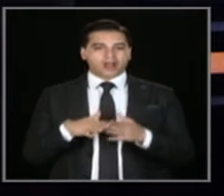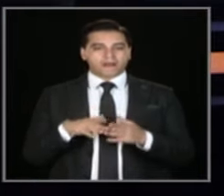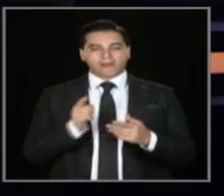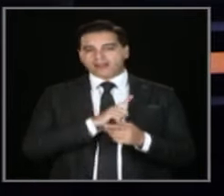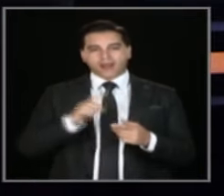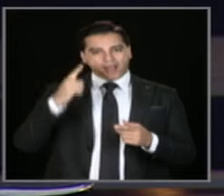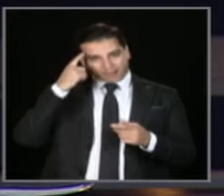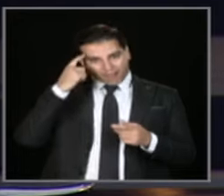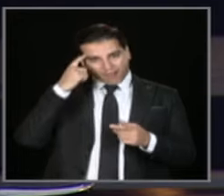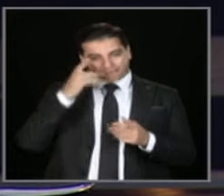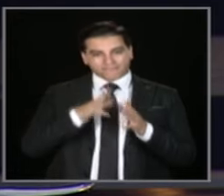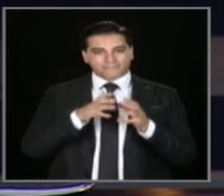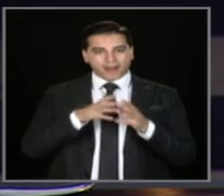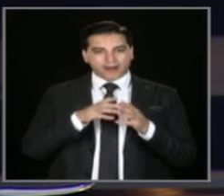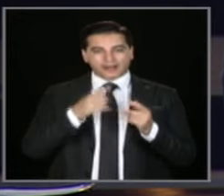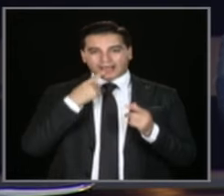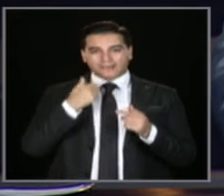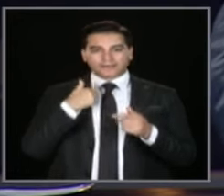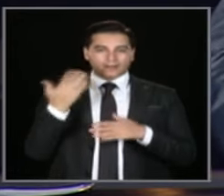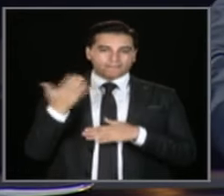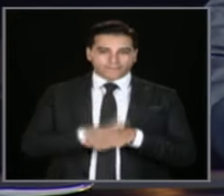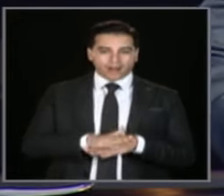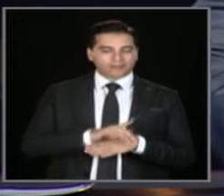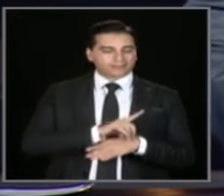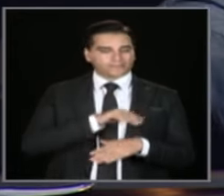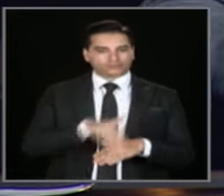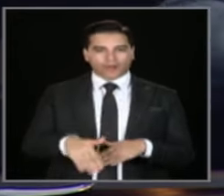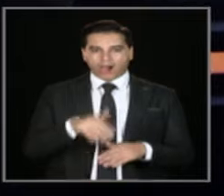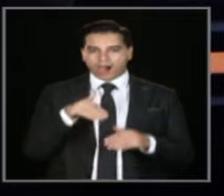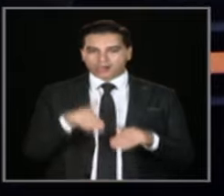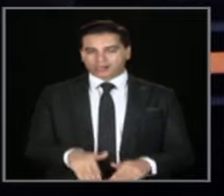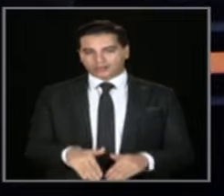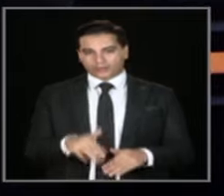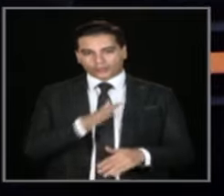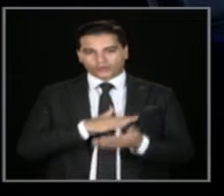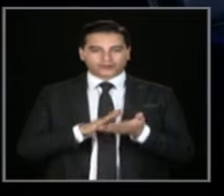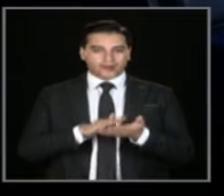لا يعرف المستحيل. كلنا نحيي صلاح العيدي وشعب فلسطين.